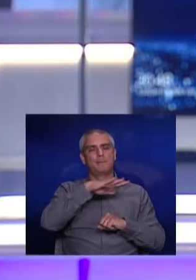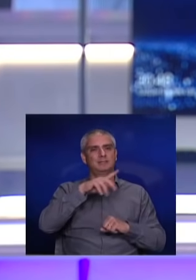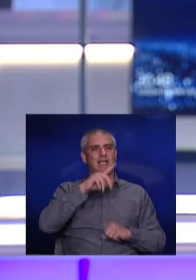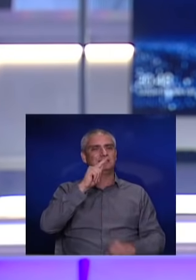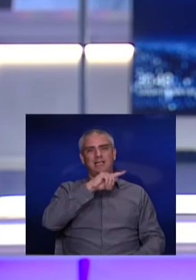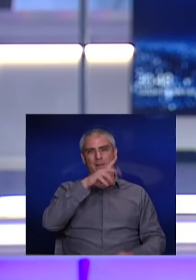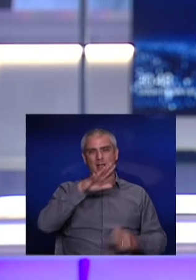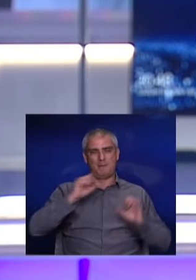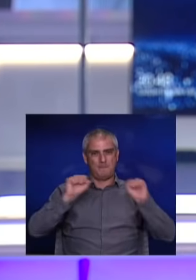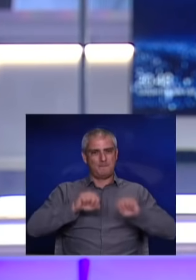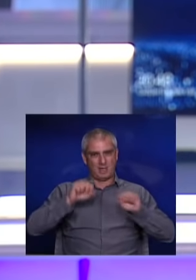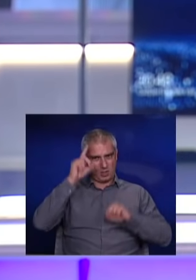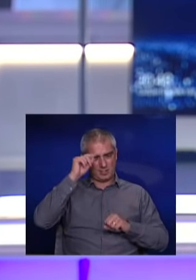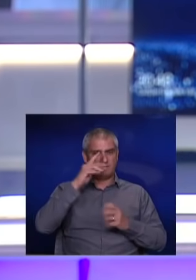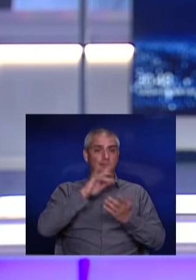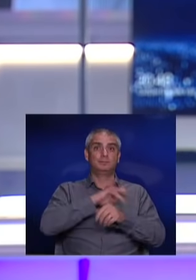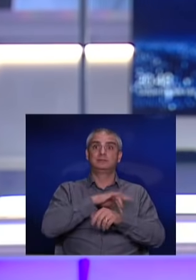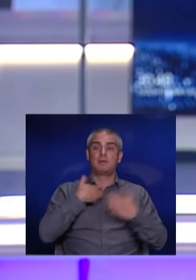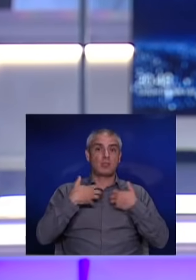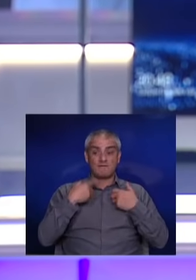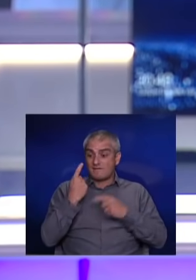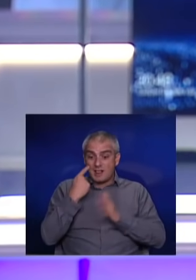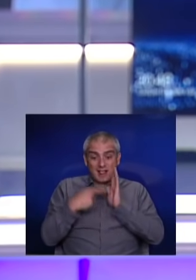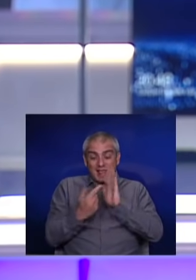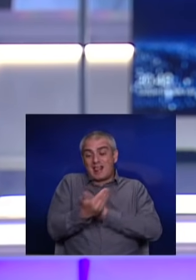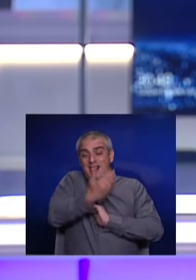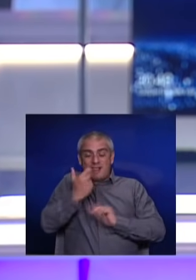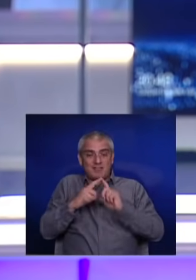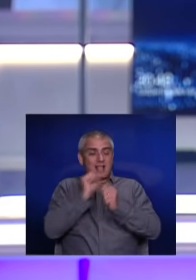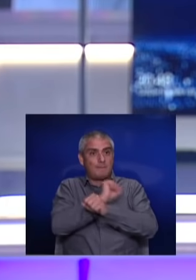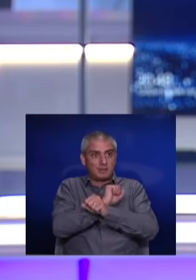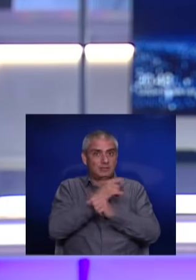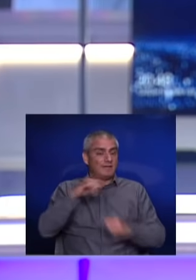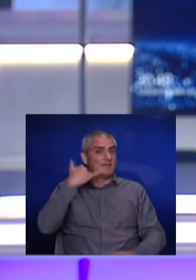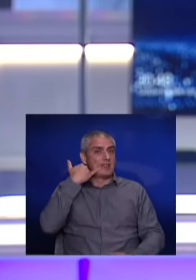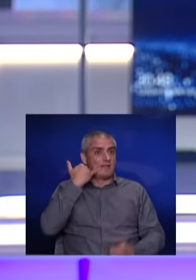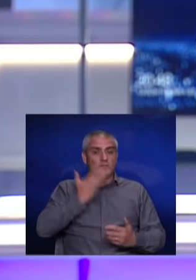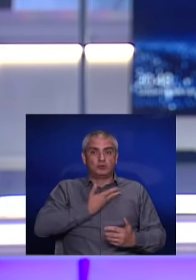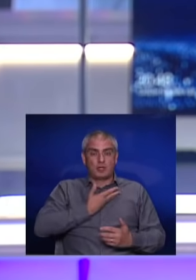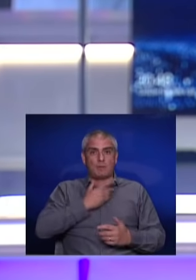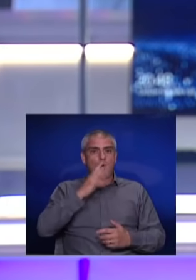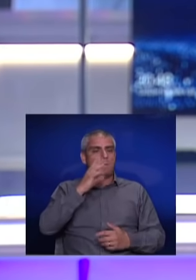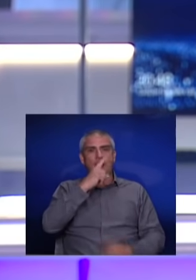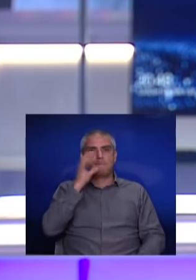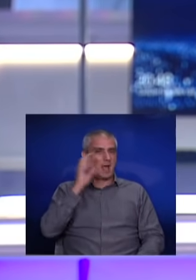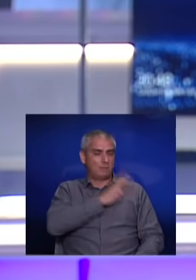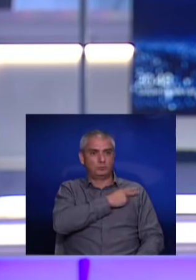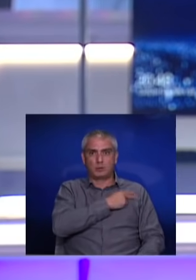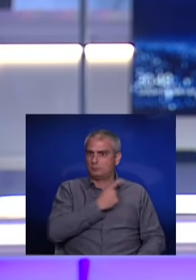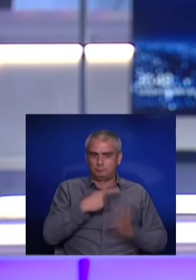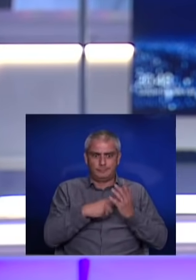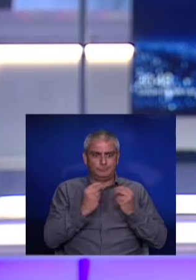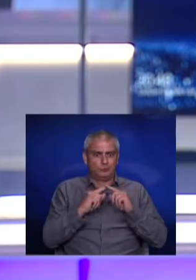בתל אביב בזמן הופעה. אלא שתיעוד הרגעים שלפני מעצרו ושיחות טלפון שהתקבלו במוקד 100 מצביעים אולי על משהו